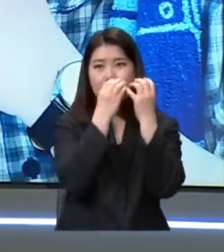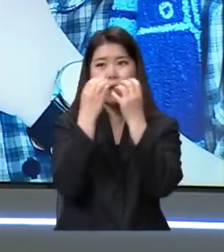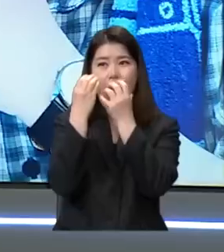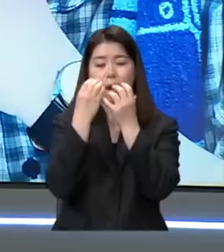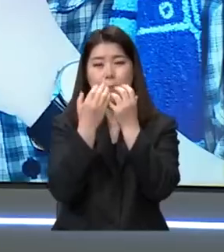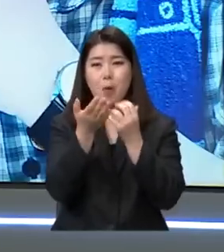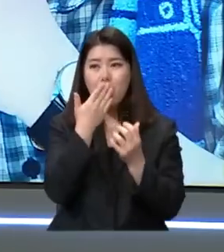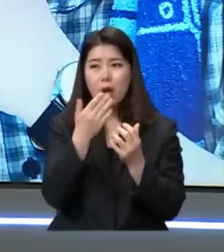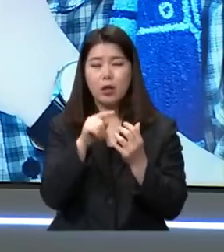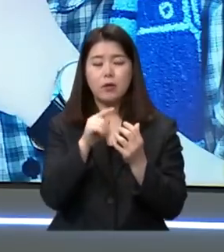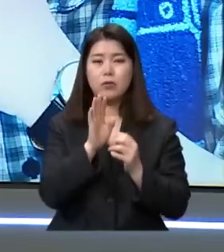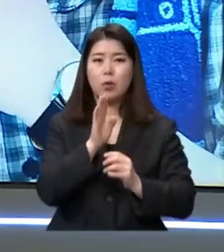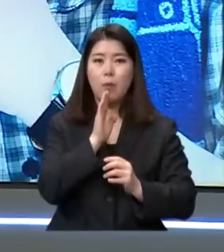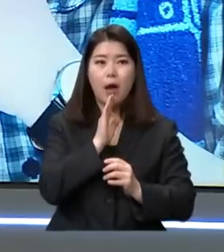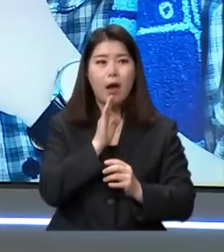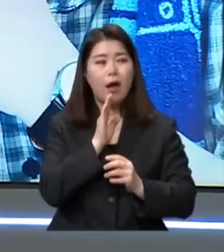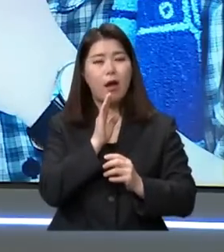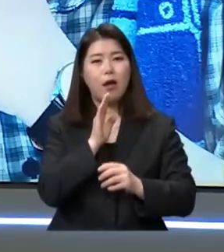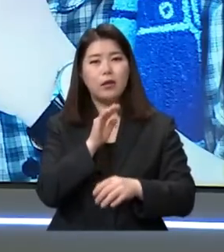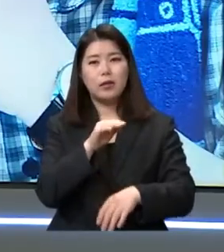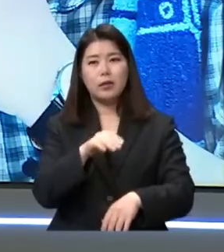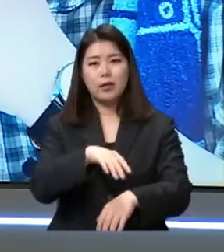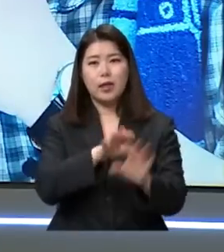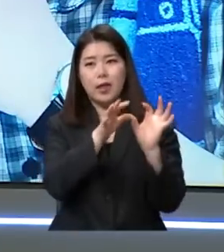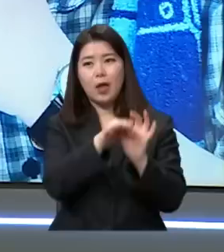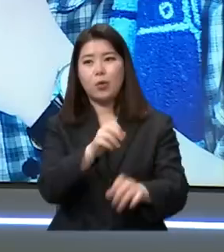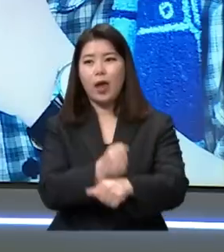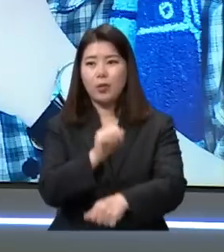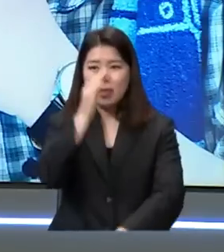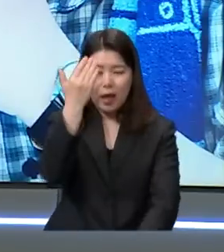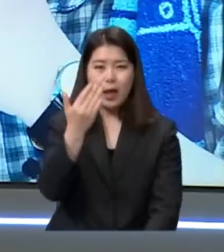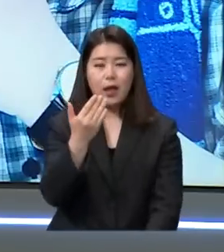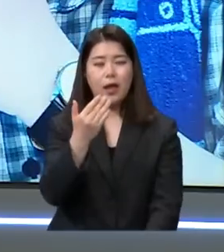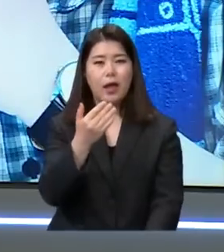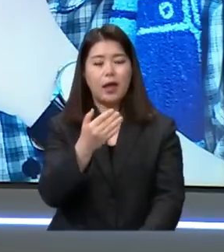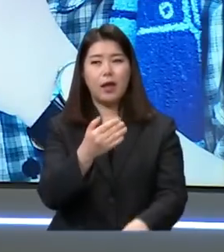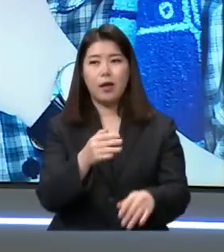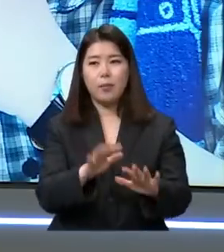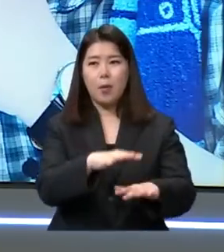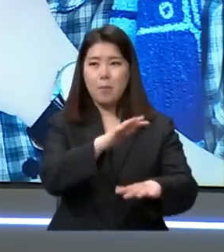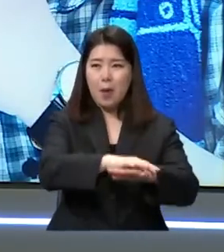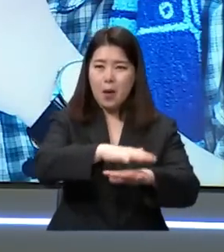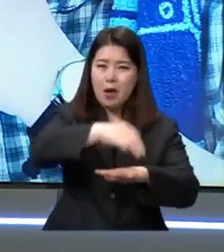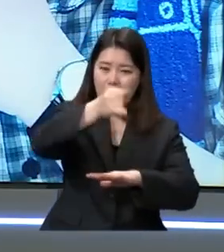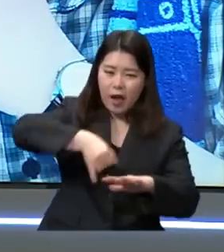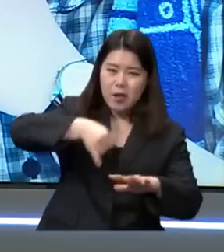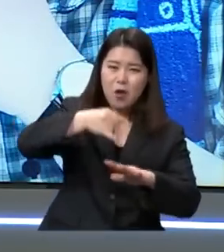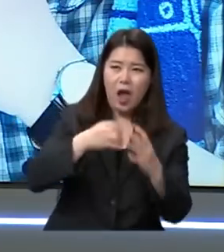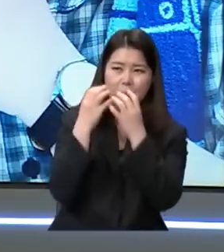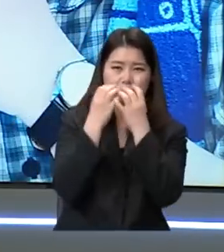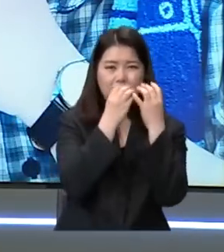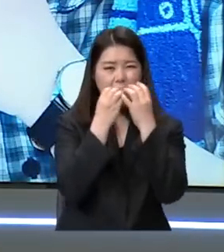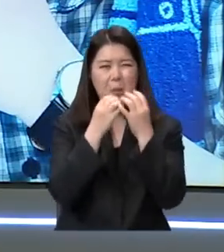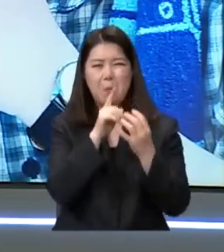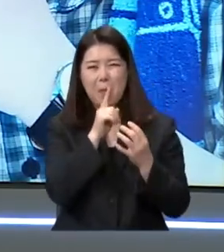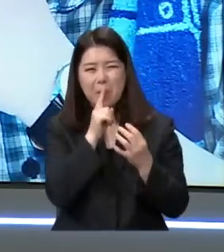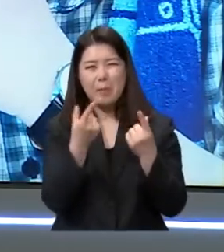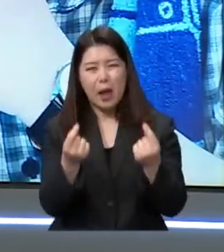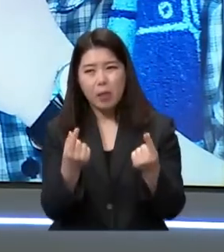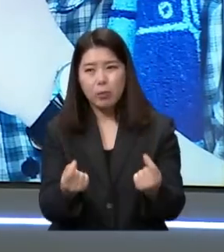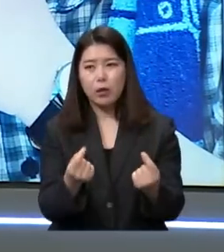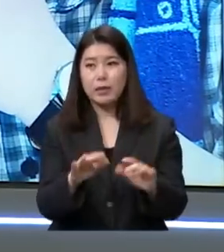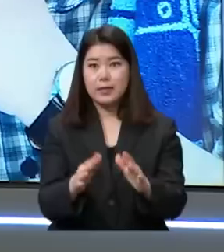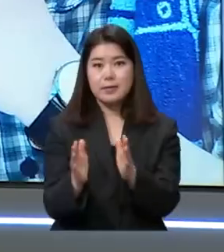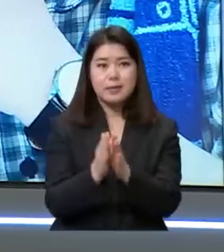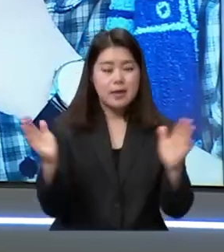시그널이다 밥 깔고 수박 씹어 먹으란 아무다 뭐 이제 시작이다 과거에 할 수밖에 이런 얘기가